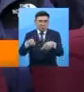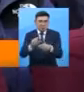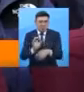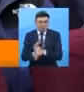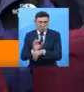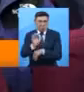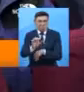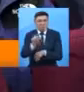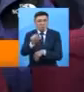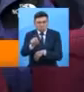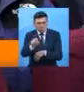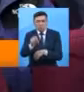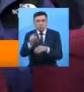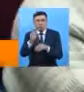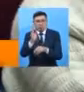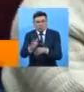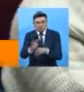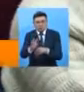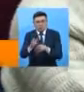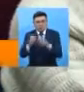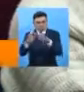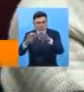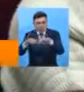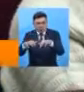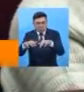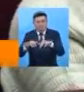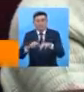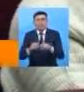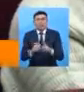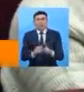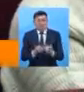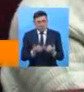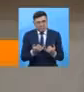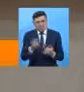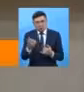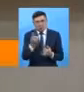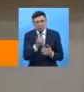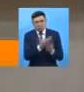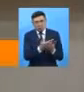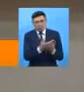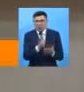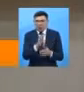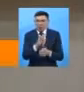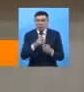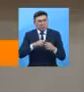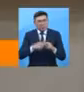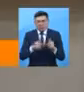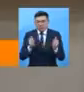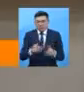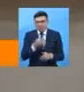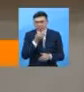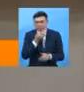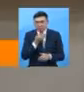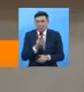рассматривают для разъяснения населению проводятся публичные слушания но этот вопрос ещё не решён на встрече сельские активисты обратили